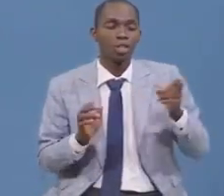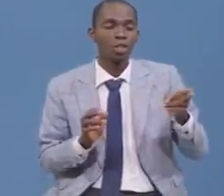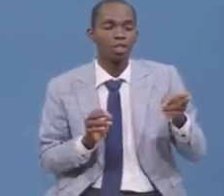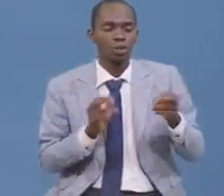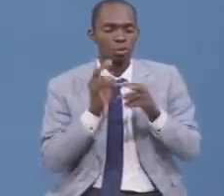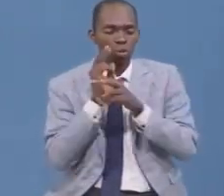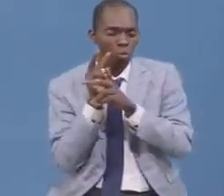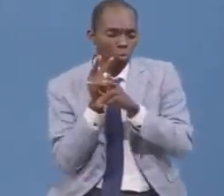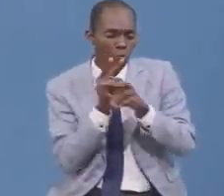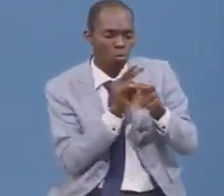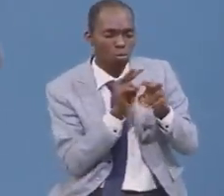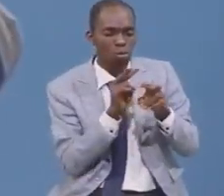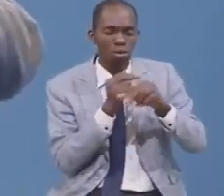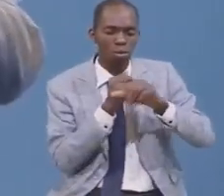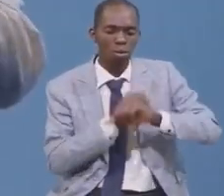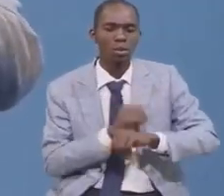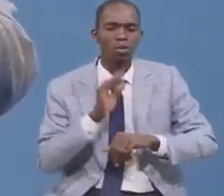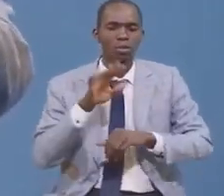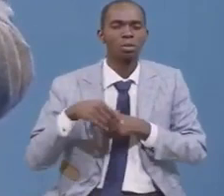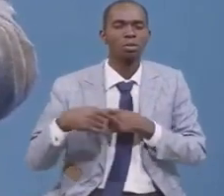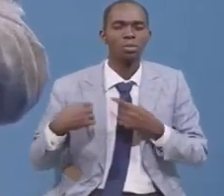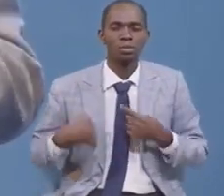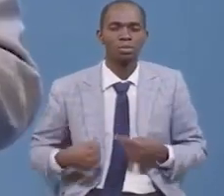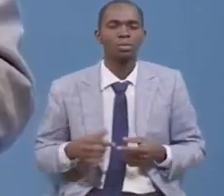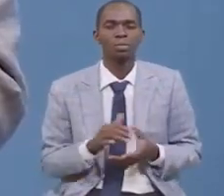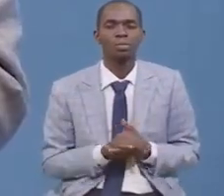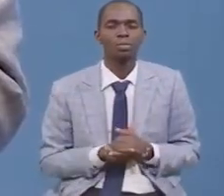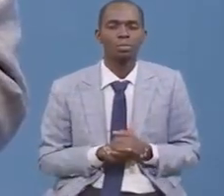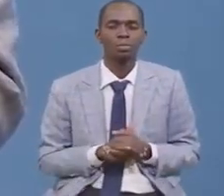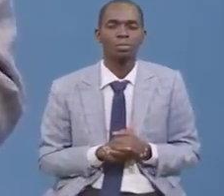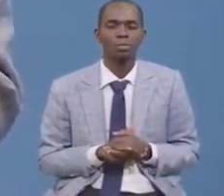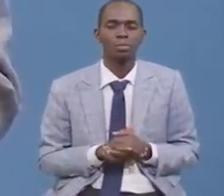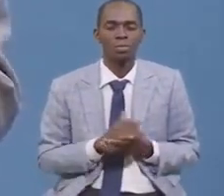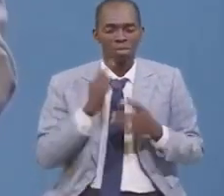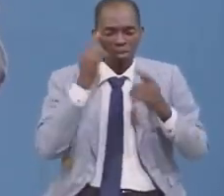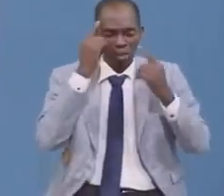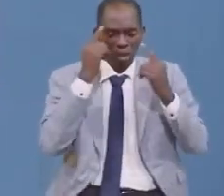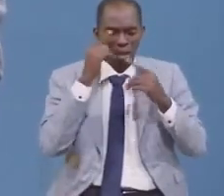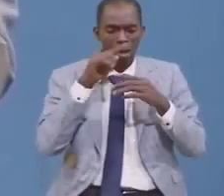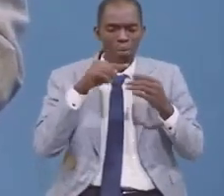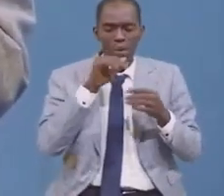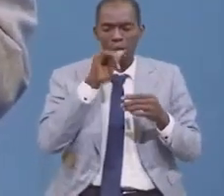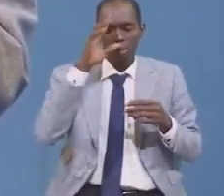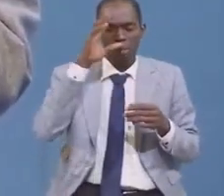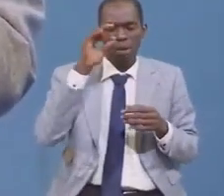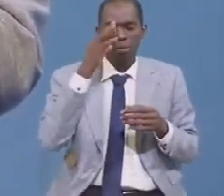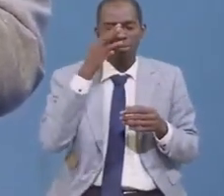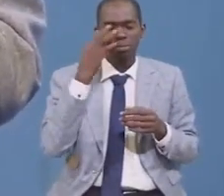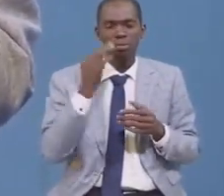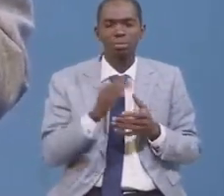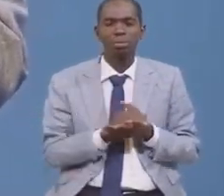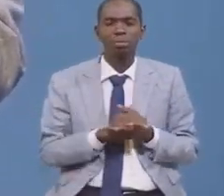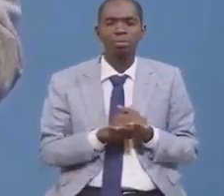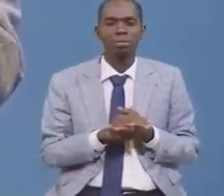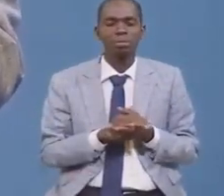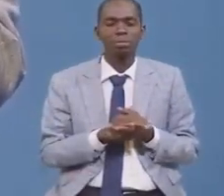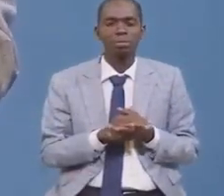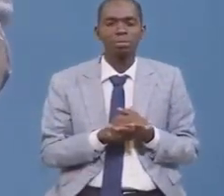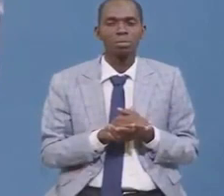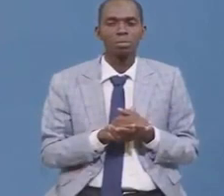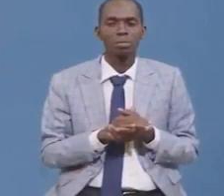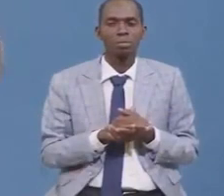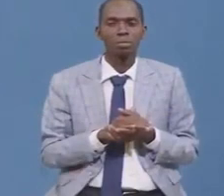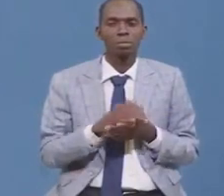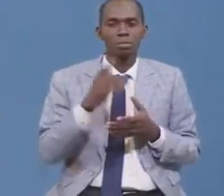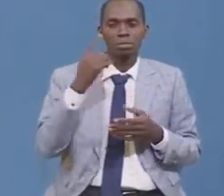ఆ తర్వాత హెచ్ అనే అక్షరం ముందు చూసారా మీ హృదయాన్ని గమనించుకోండి మీ యొక్క మనసు నింపుతుమడుతుంది